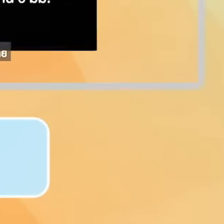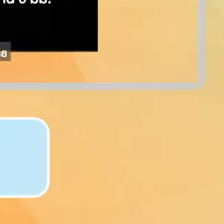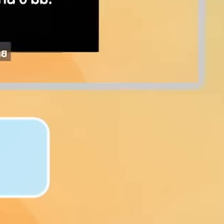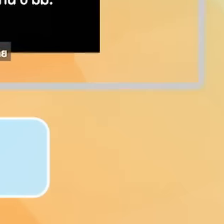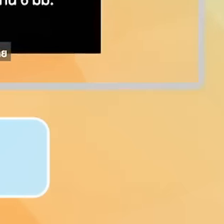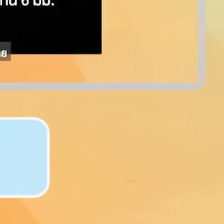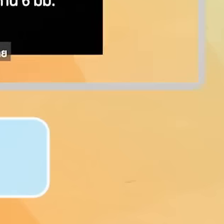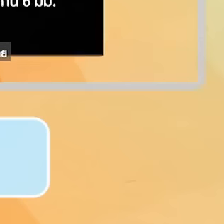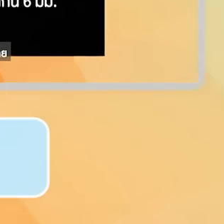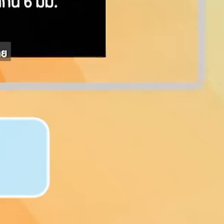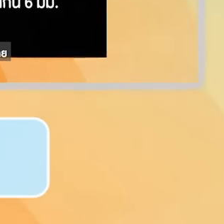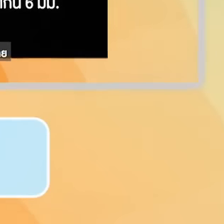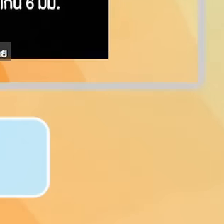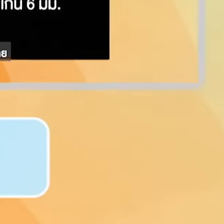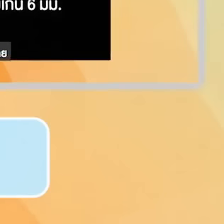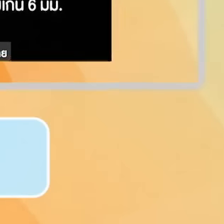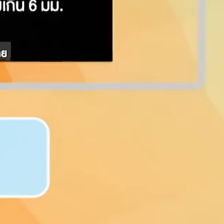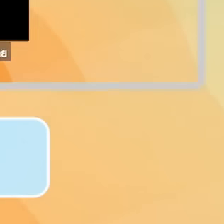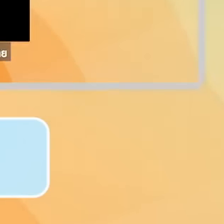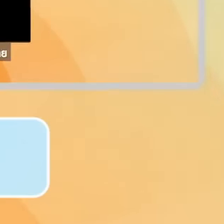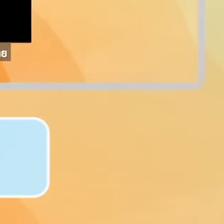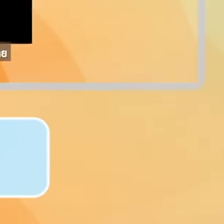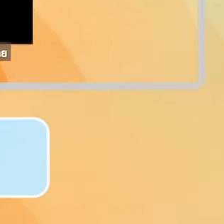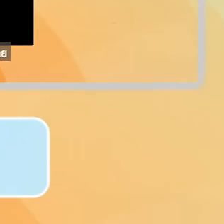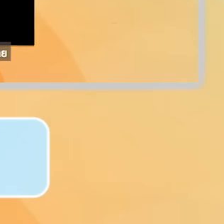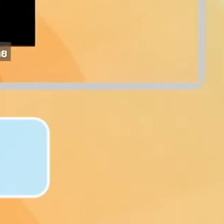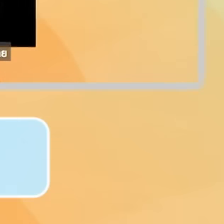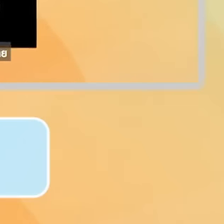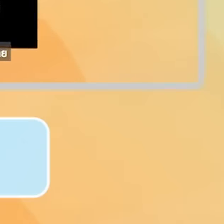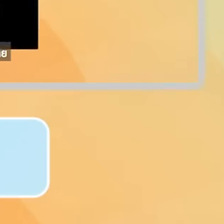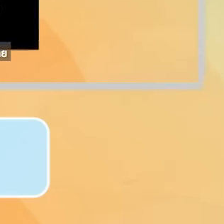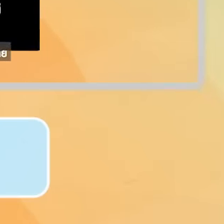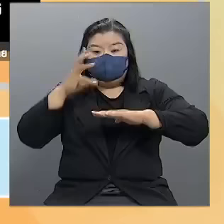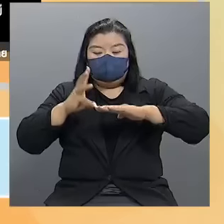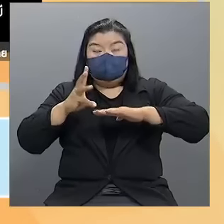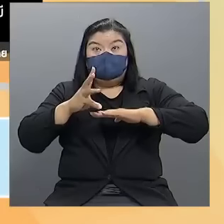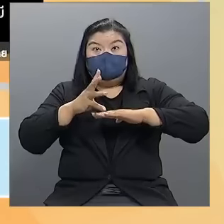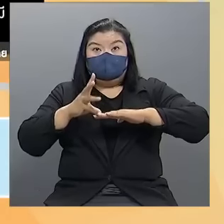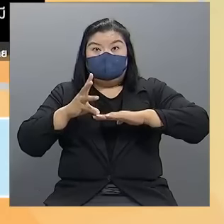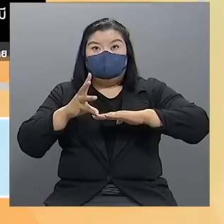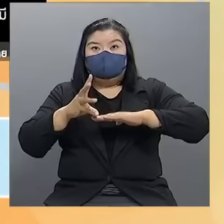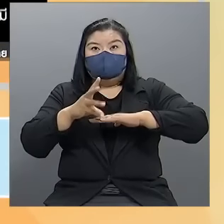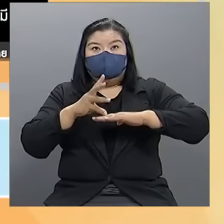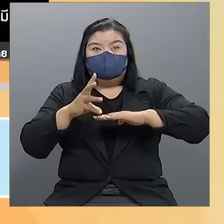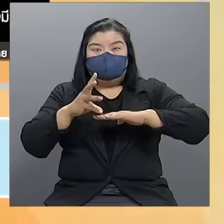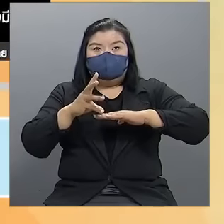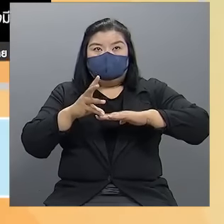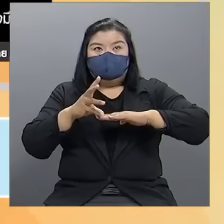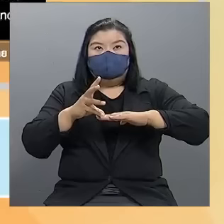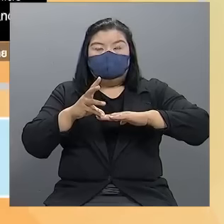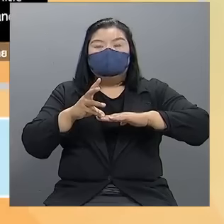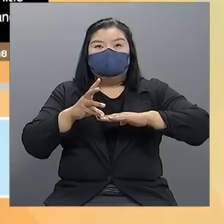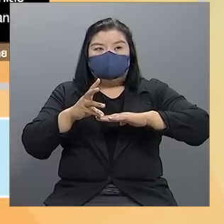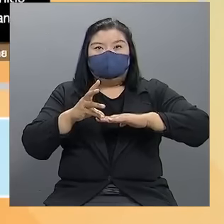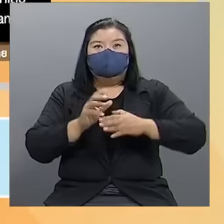ทางวามั Beautifulครvoorเข